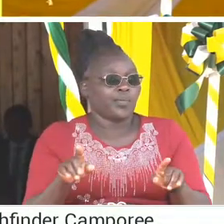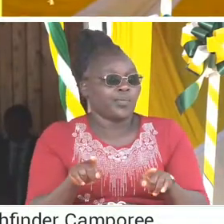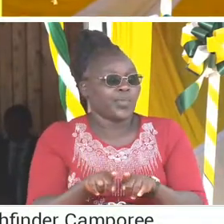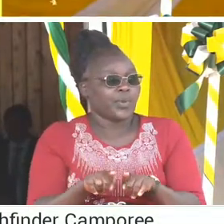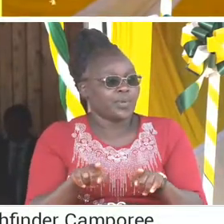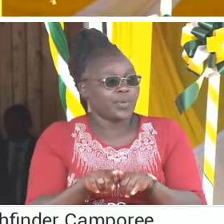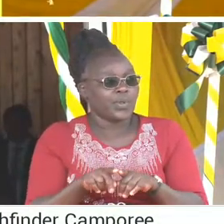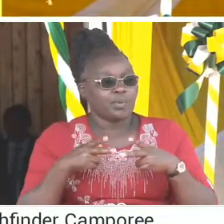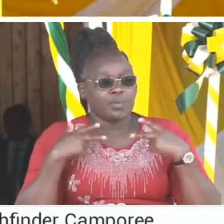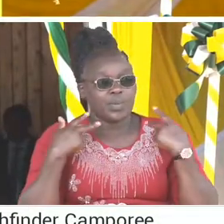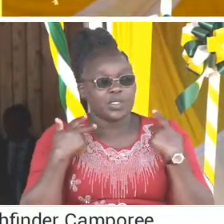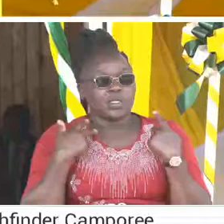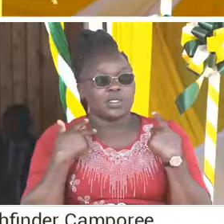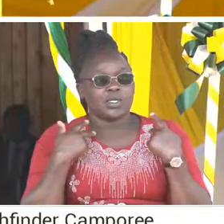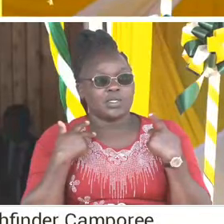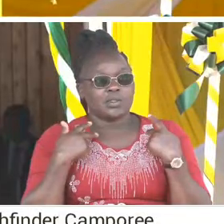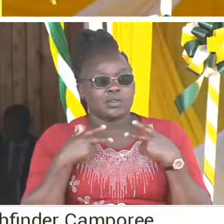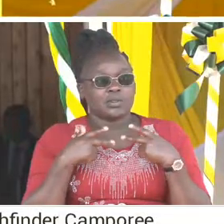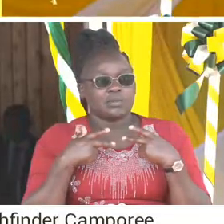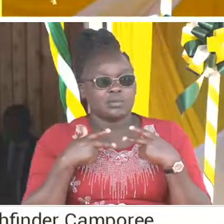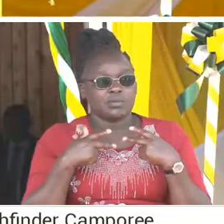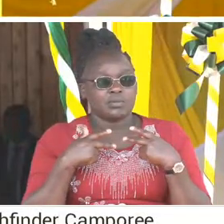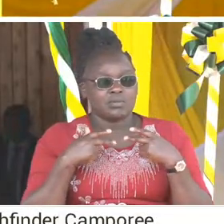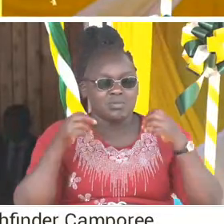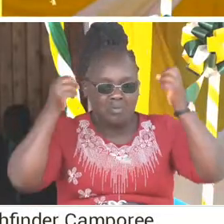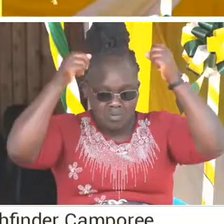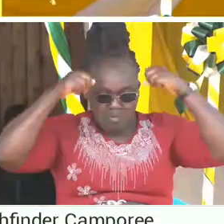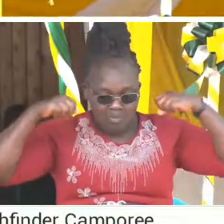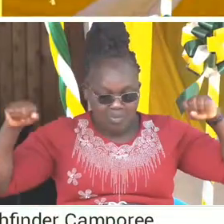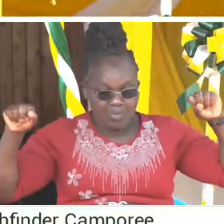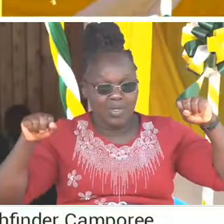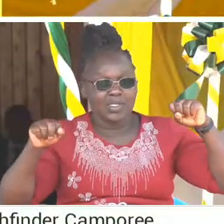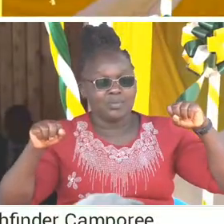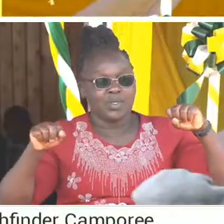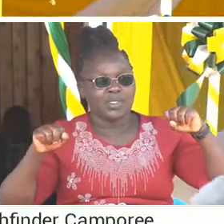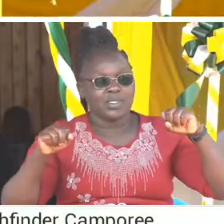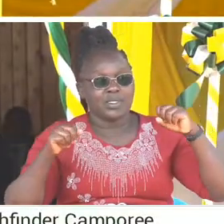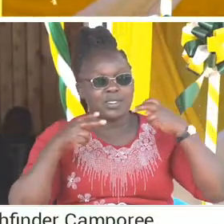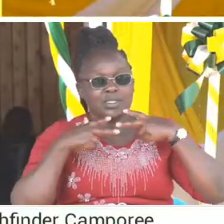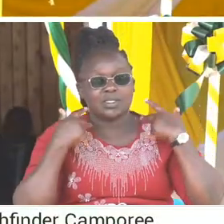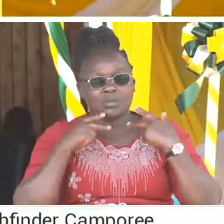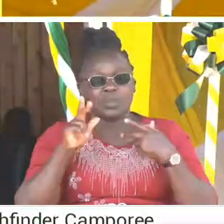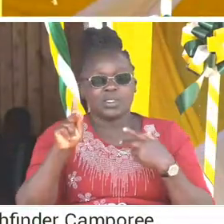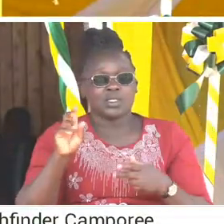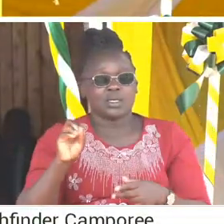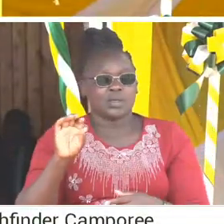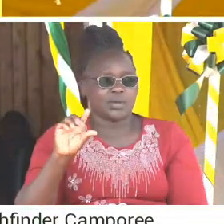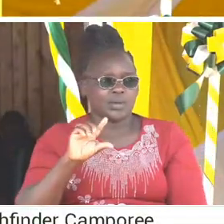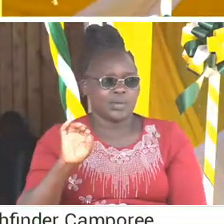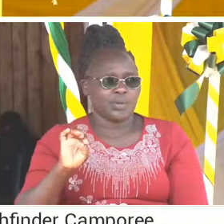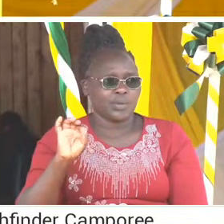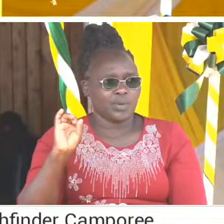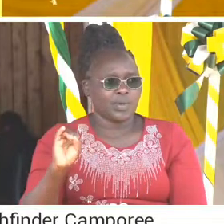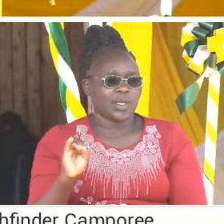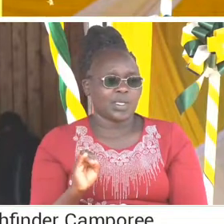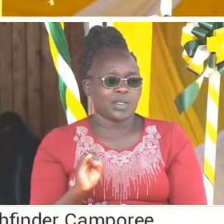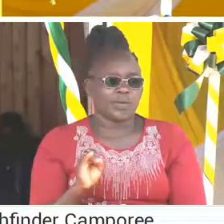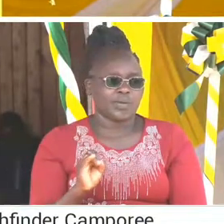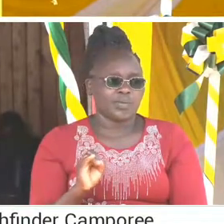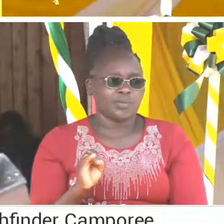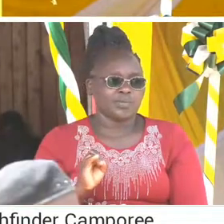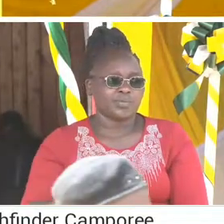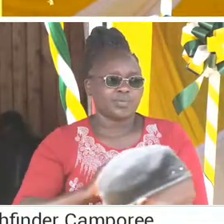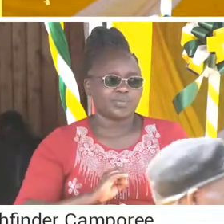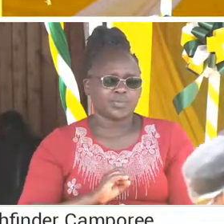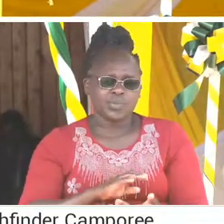yetu Pastor Kogei kwa kutupa nafasi ya kuweza kuwa na mkutano huu. Wasasi ambao walituma watoto hapa,